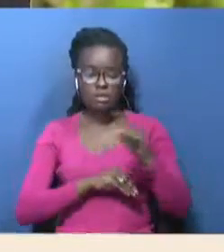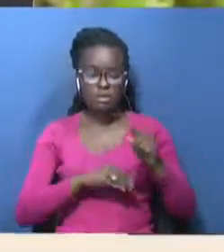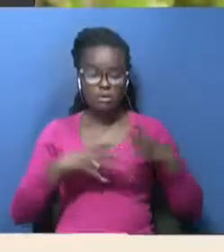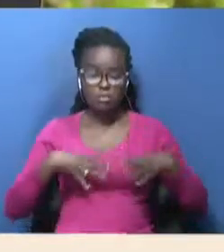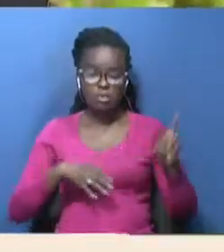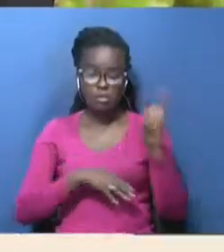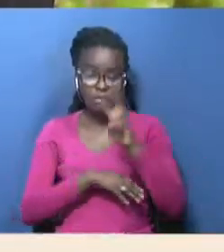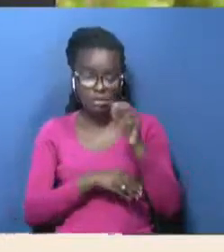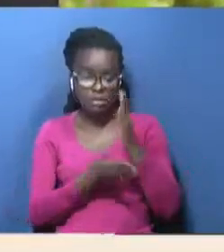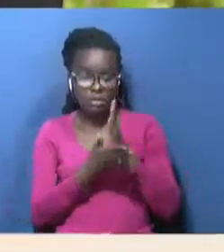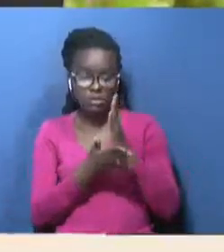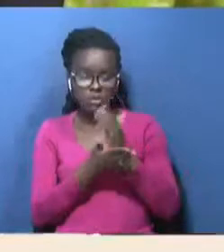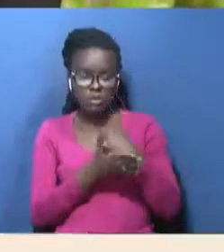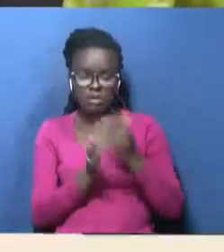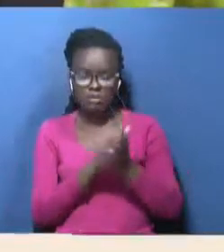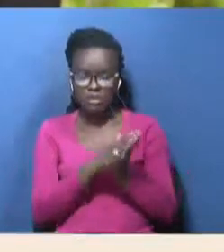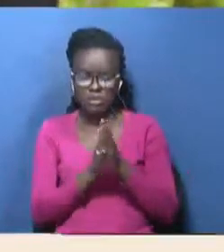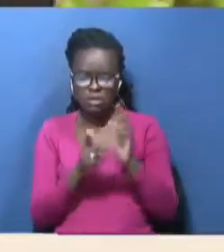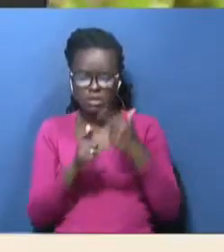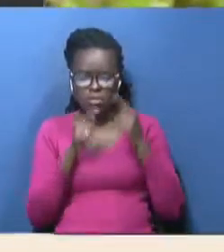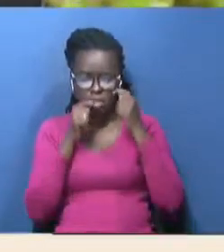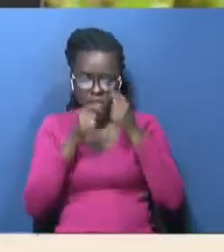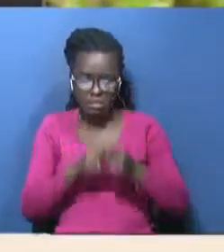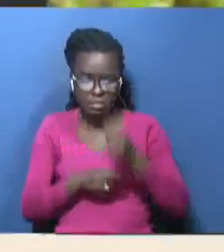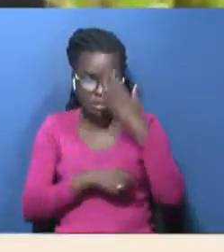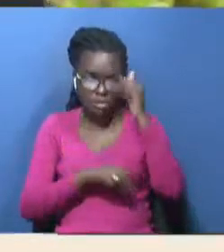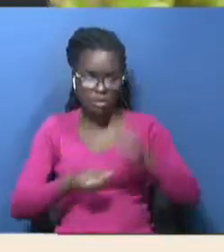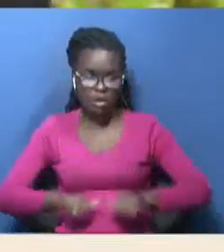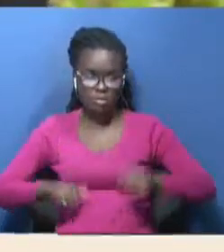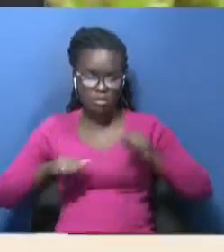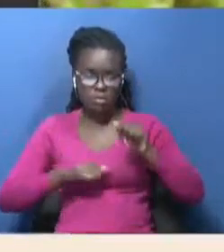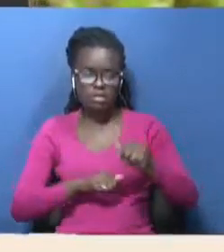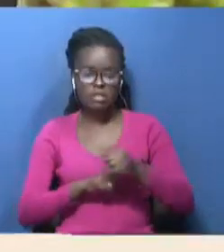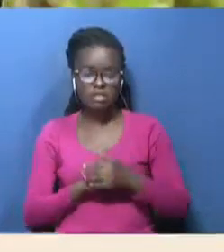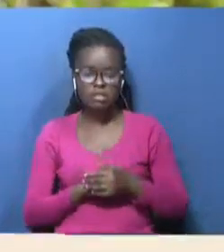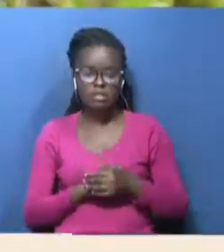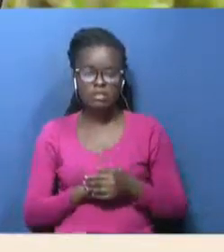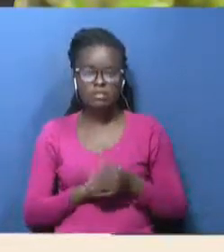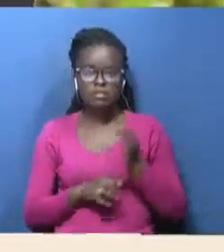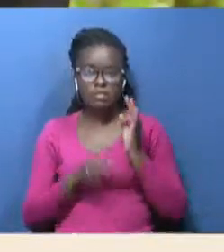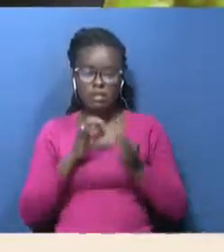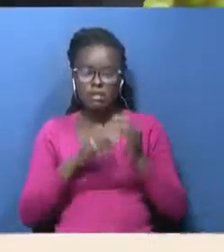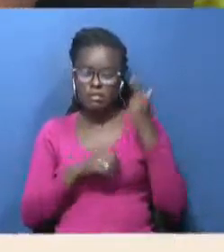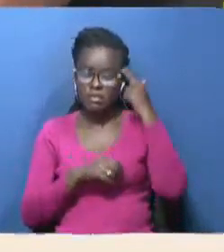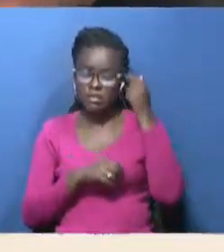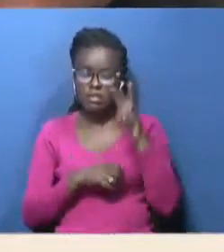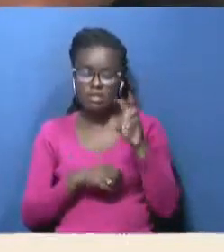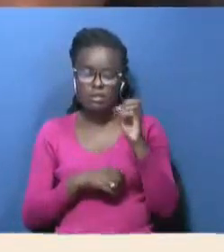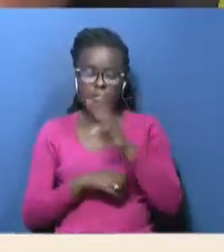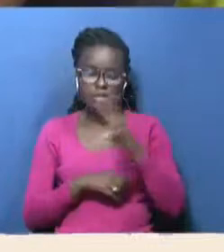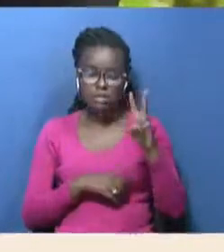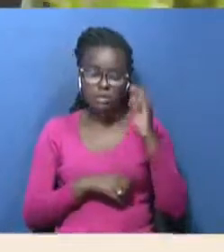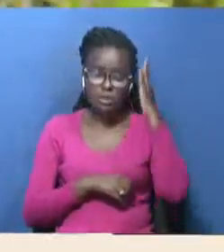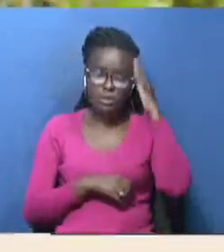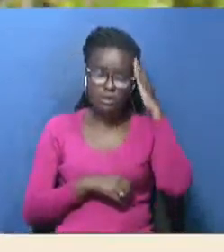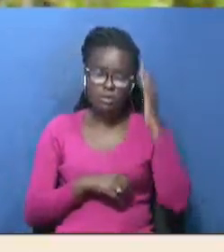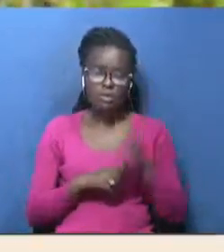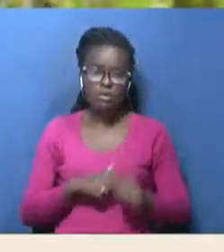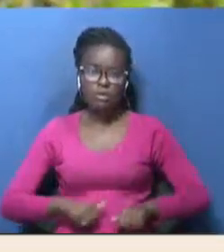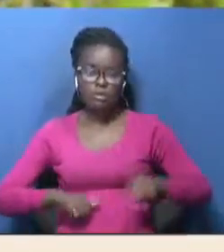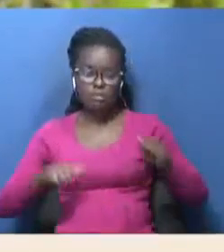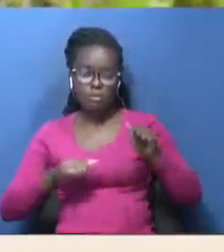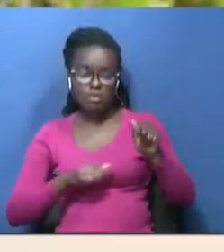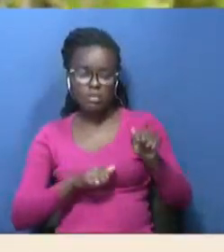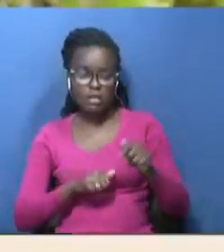hena knowledge nĩ gĩtĩo tu tondũ mũnene egĩtĩ-inĩ. Tukĩhũra mũbira wa 2022 magakorwo makĩmenya mũnene harĩa